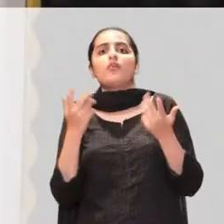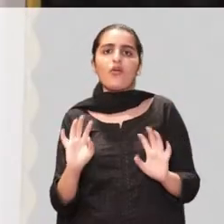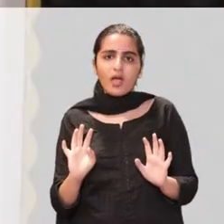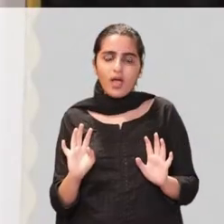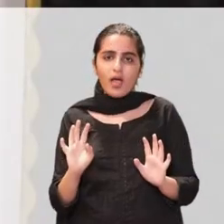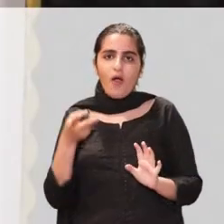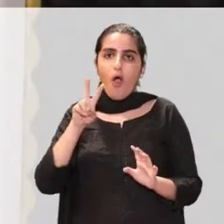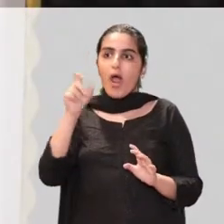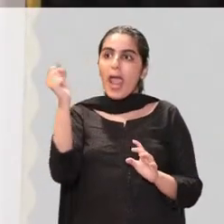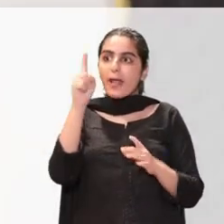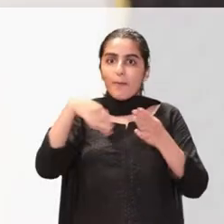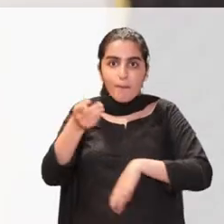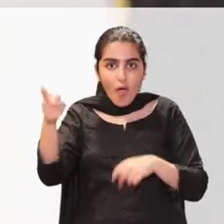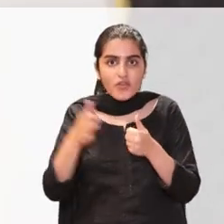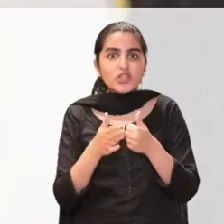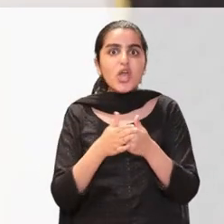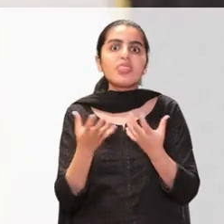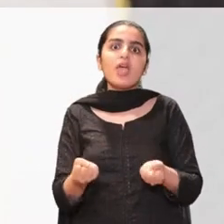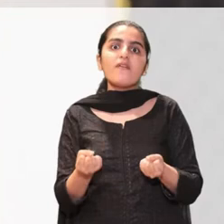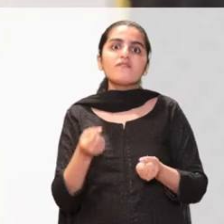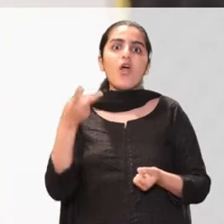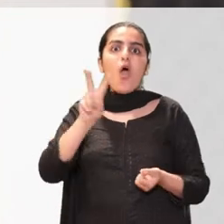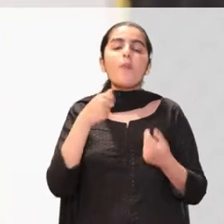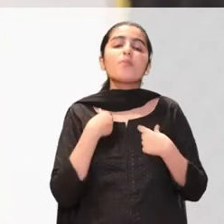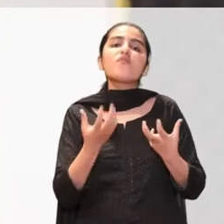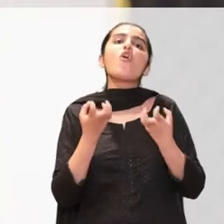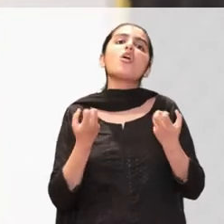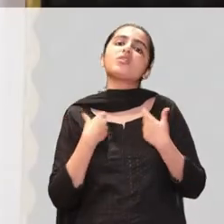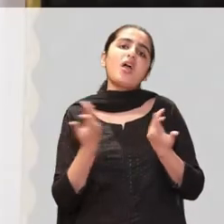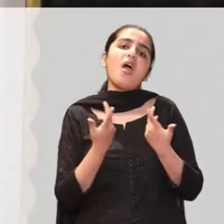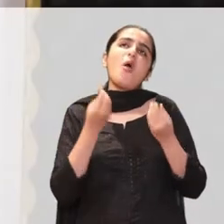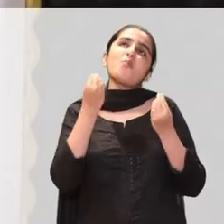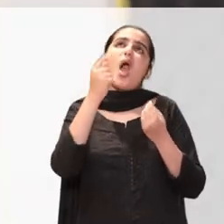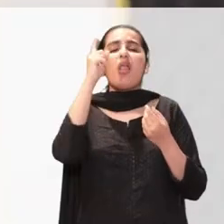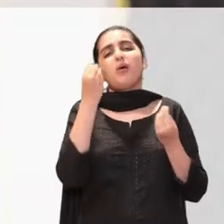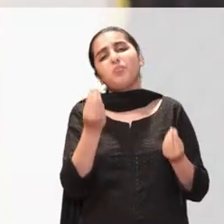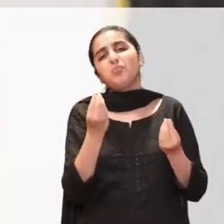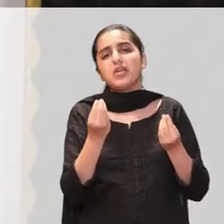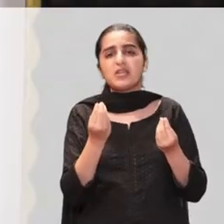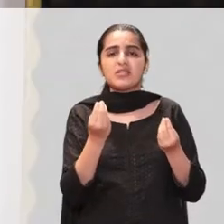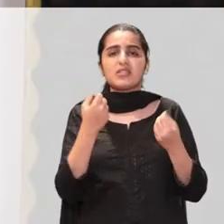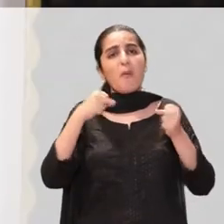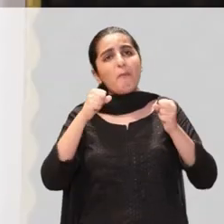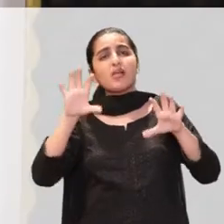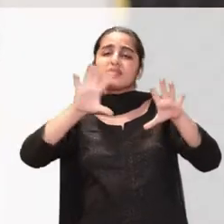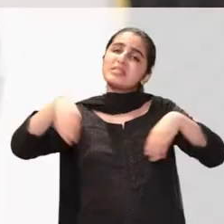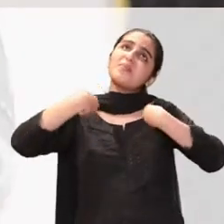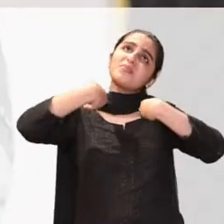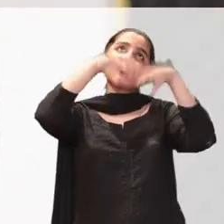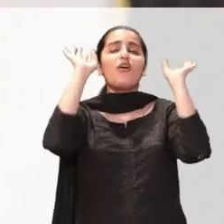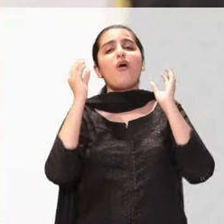कि अगर शीघ्र भेजो कि इसका बॉक्स में उत्तर प्रदेश को आवाज को बिल्कुल ठीक हो गया